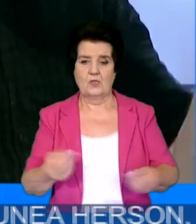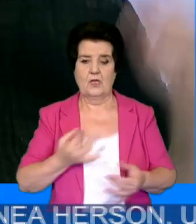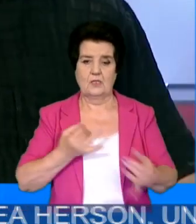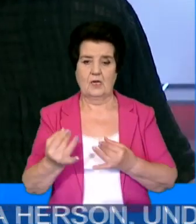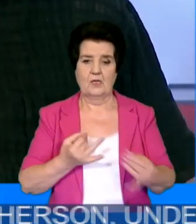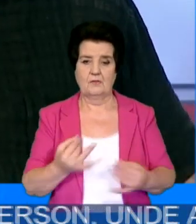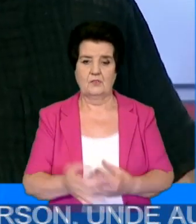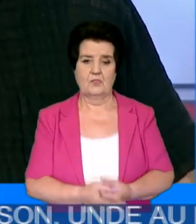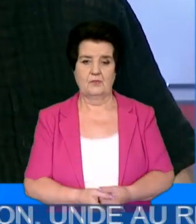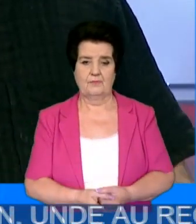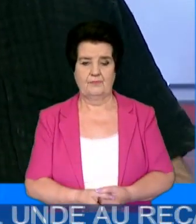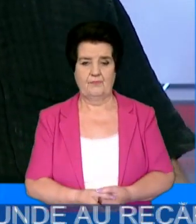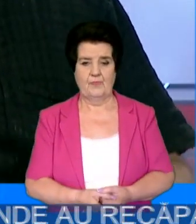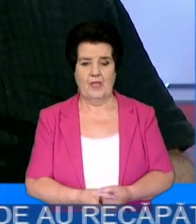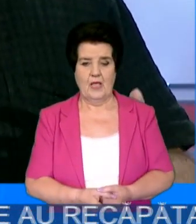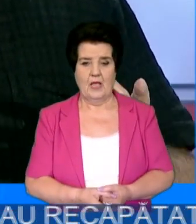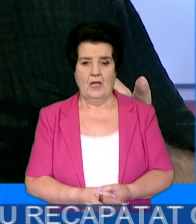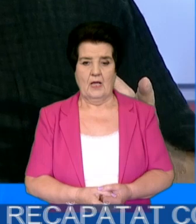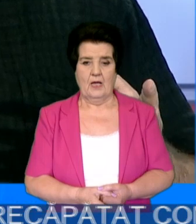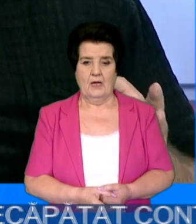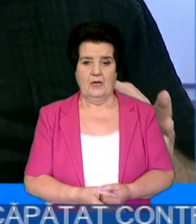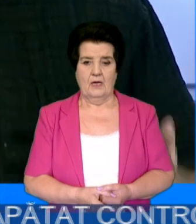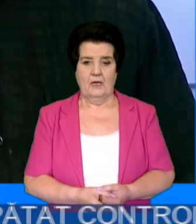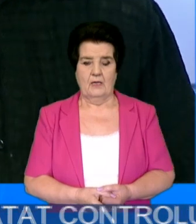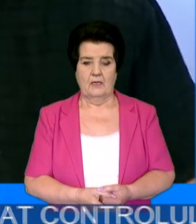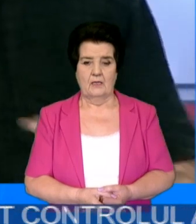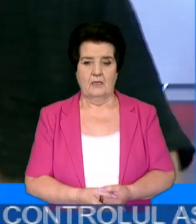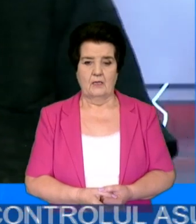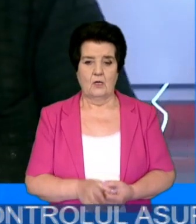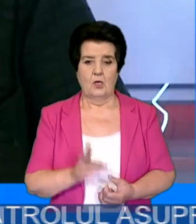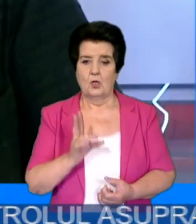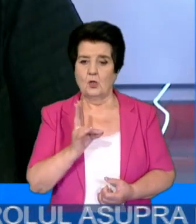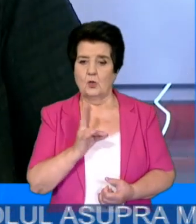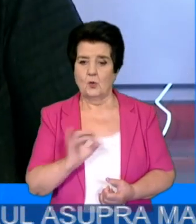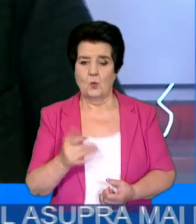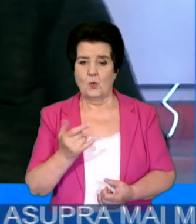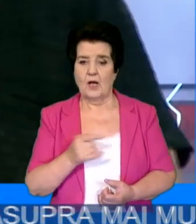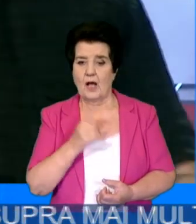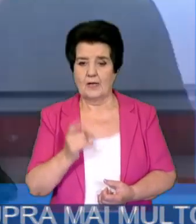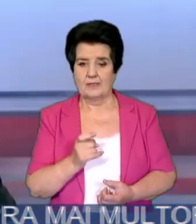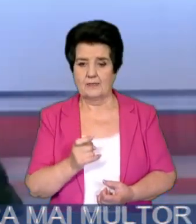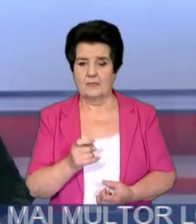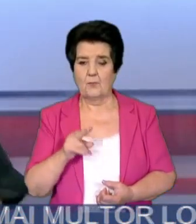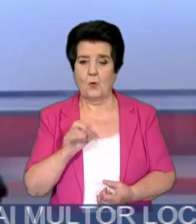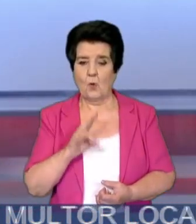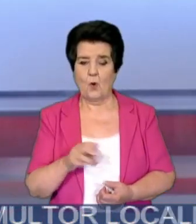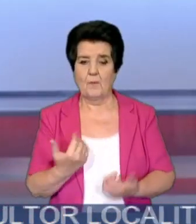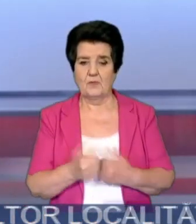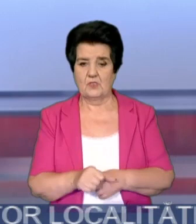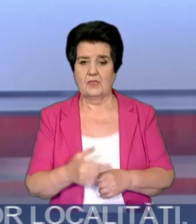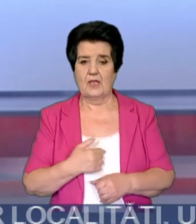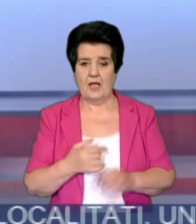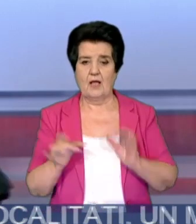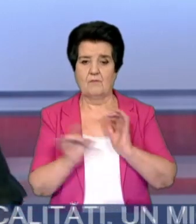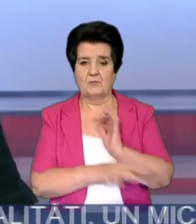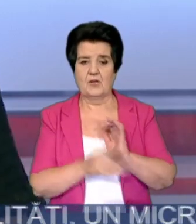negociat inclusiv domnul Splân. Deci, nu, Gazprom nu poate unilateral schimba prețul, dar noi suntem vulnerabili